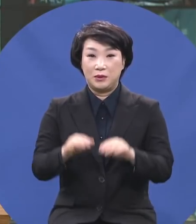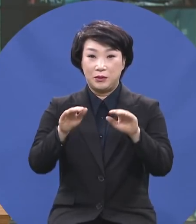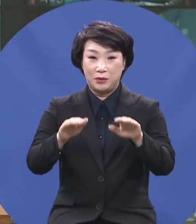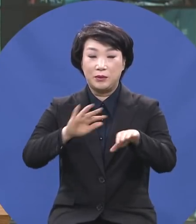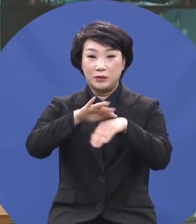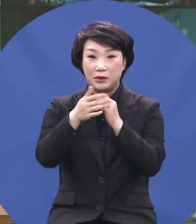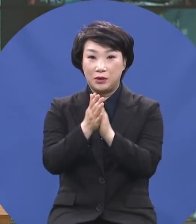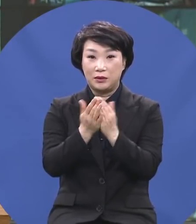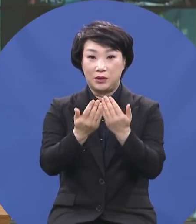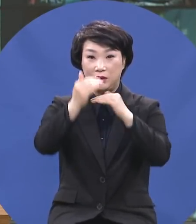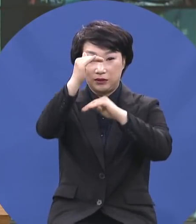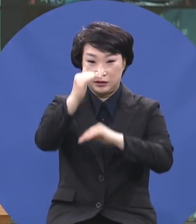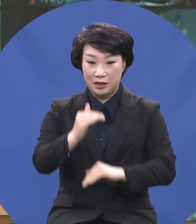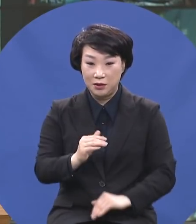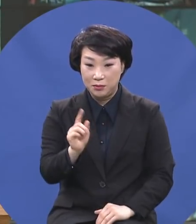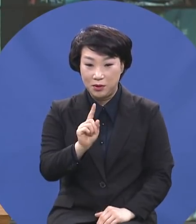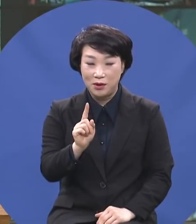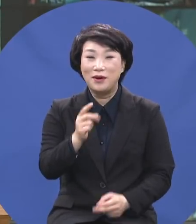본문은